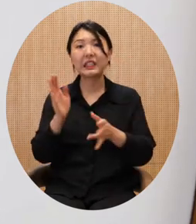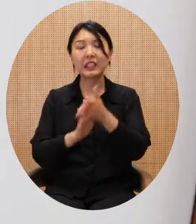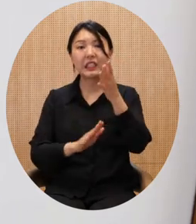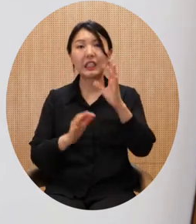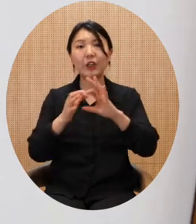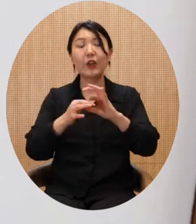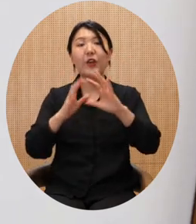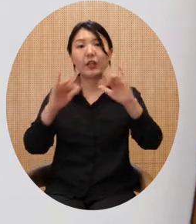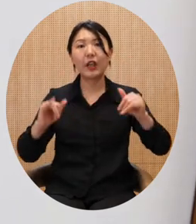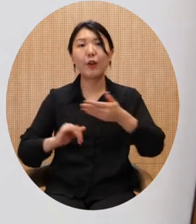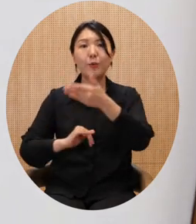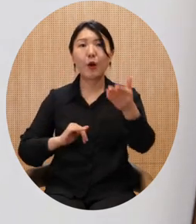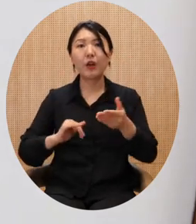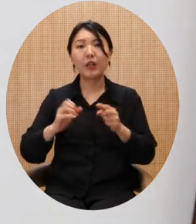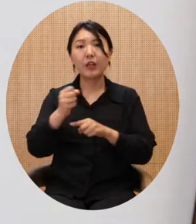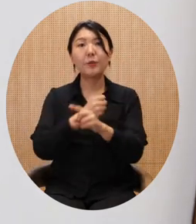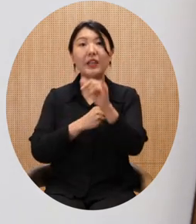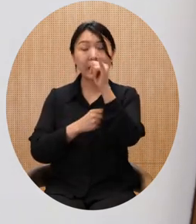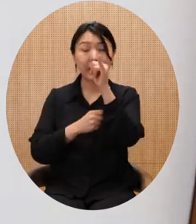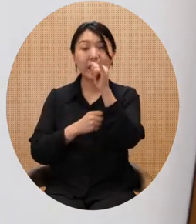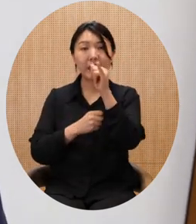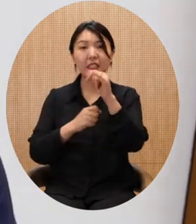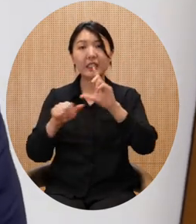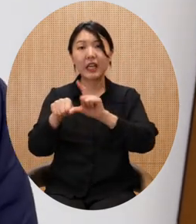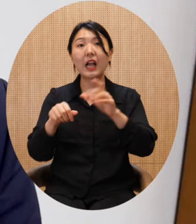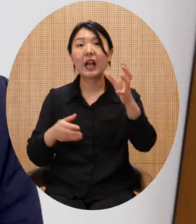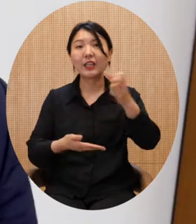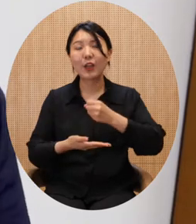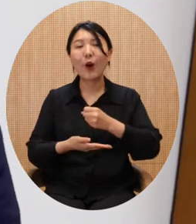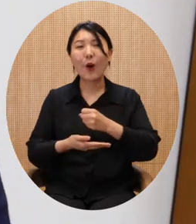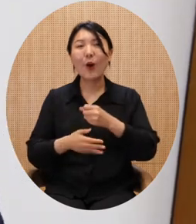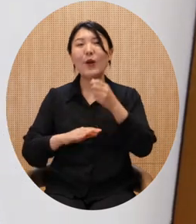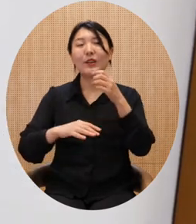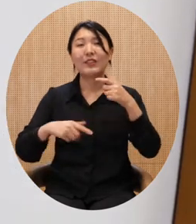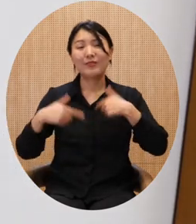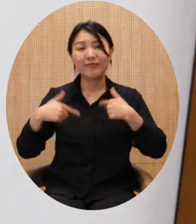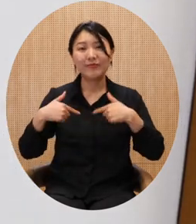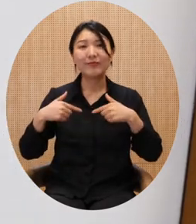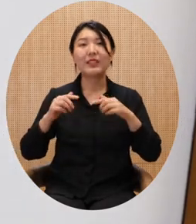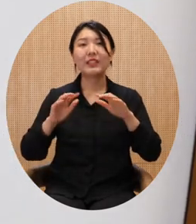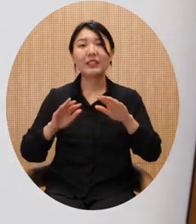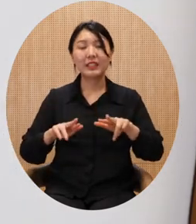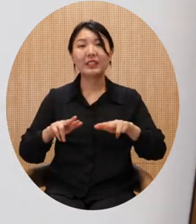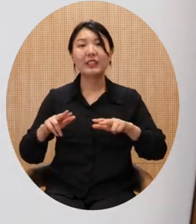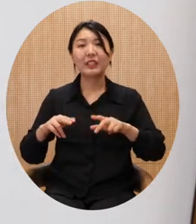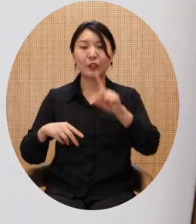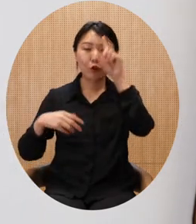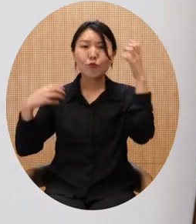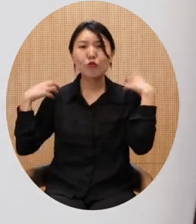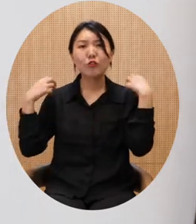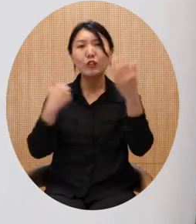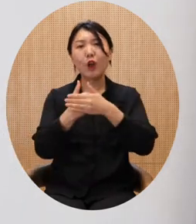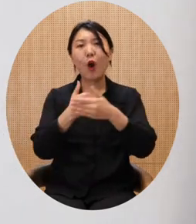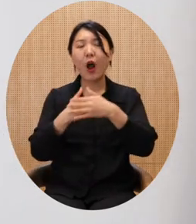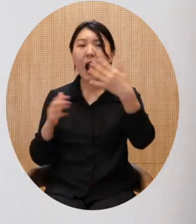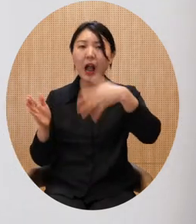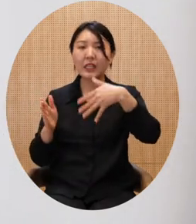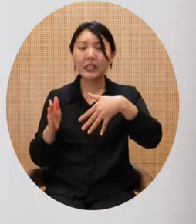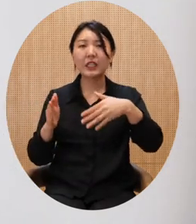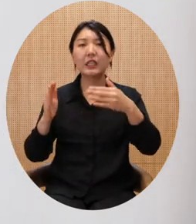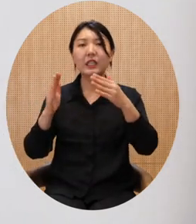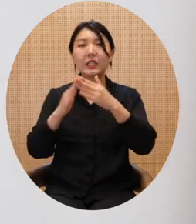여러분과 뜻깊은 시간을 갖게 된 것을 기쁘게 생각합니다. 현재 정부의 지원이 미치지 못하는